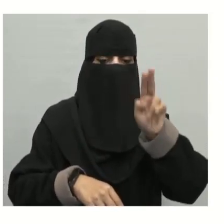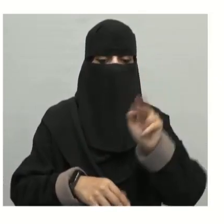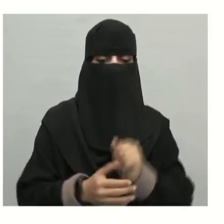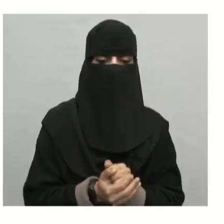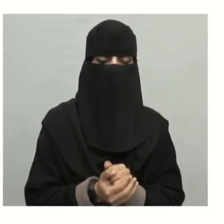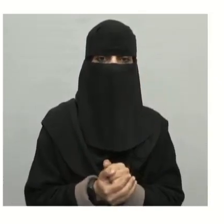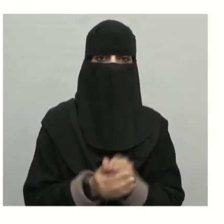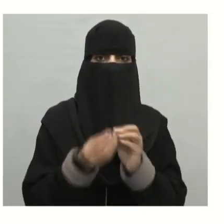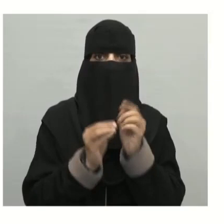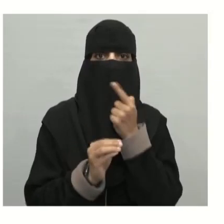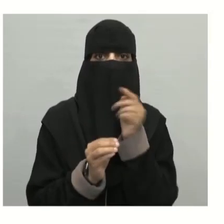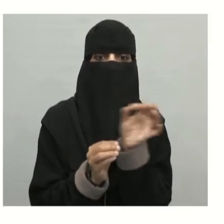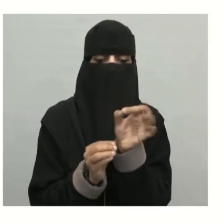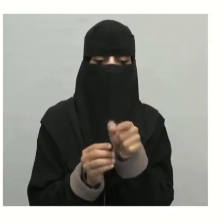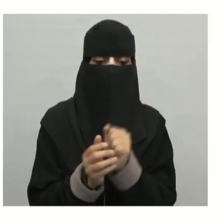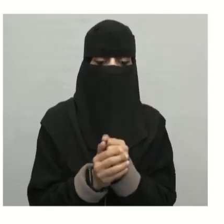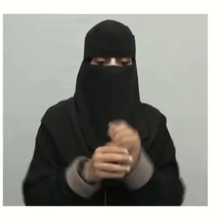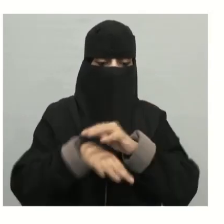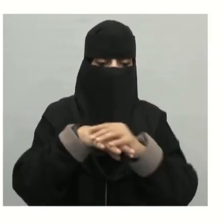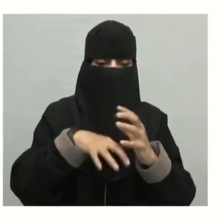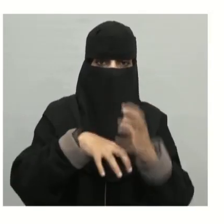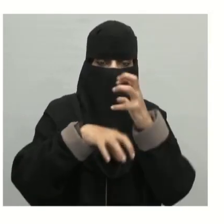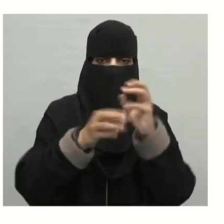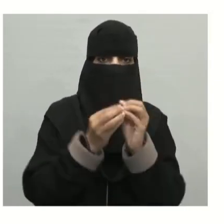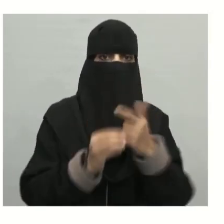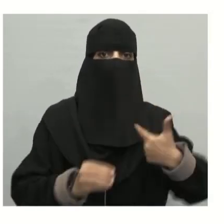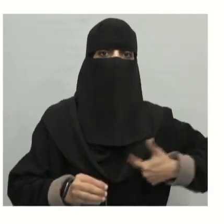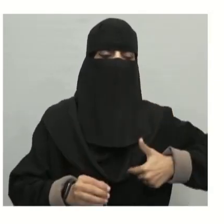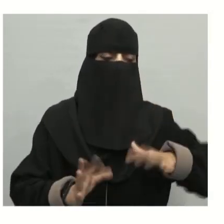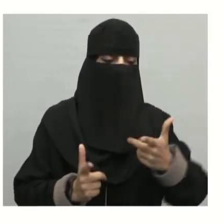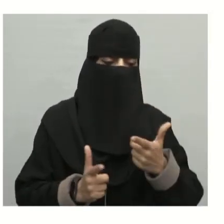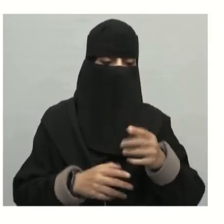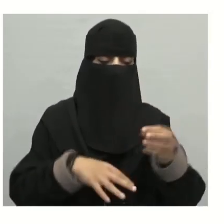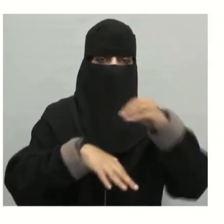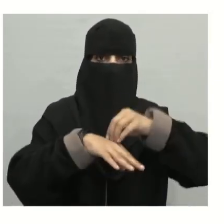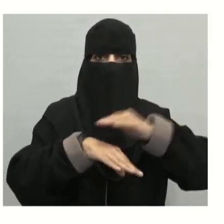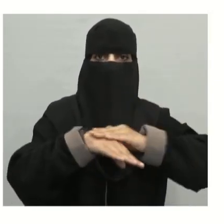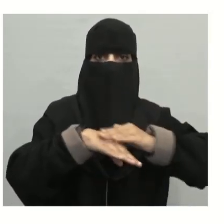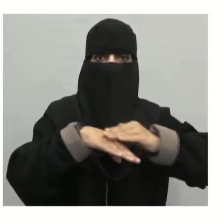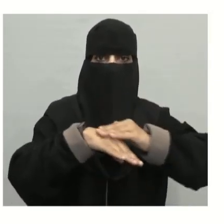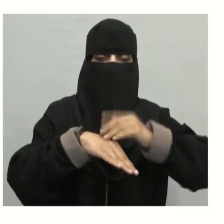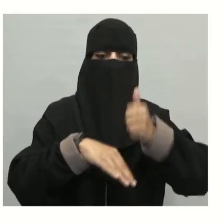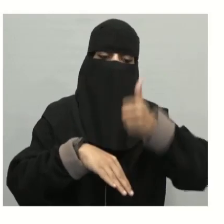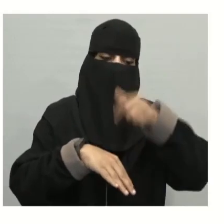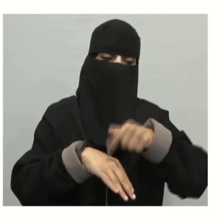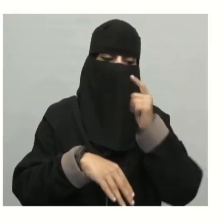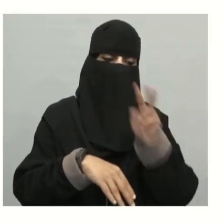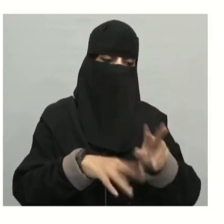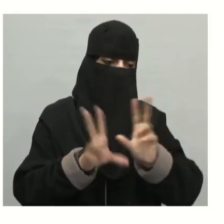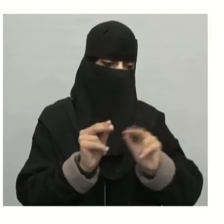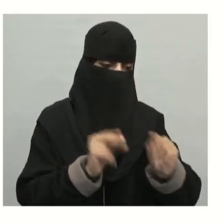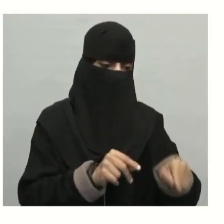بخش المعدن بلوح البورسلان ابيض اللون نحصل على مخدش المعدن نلاحظ في هذه